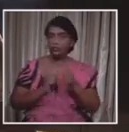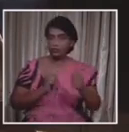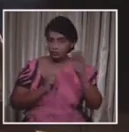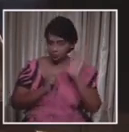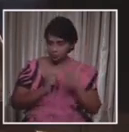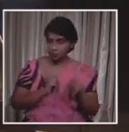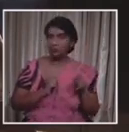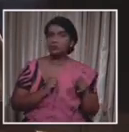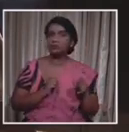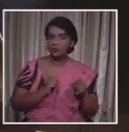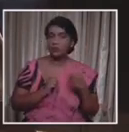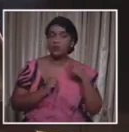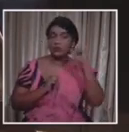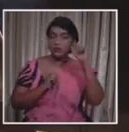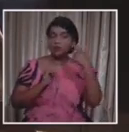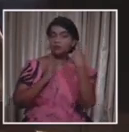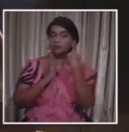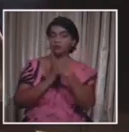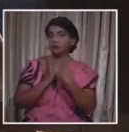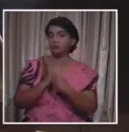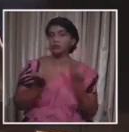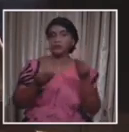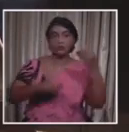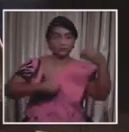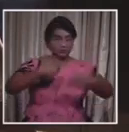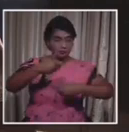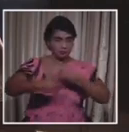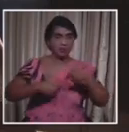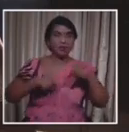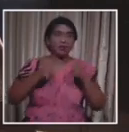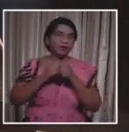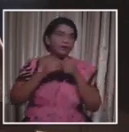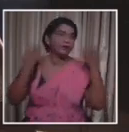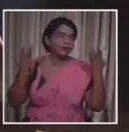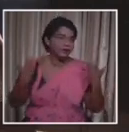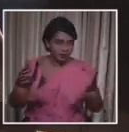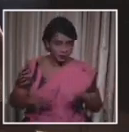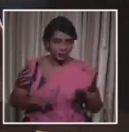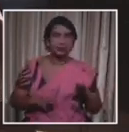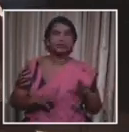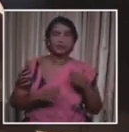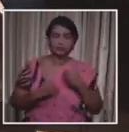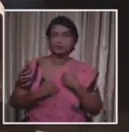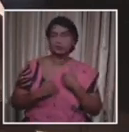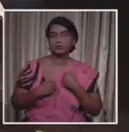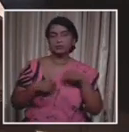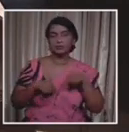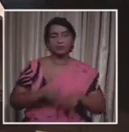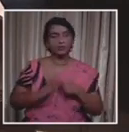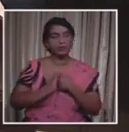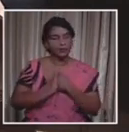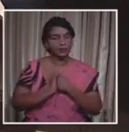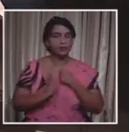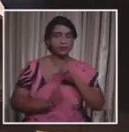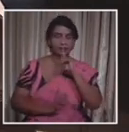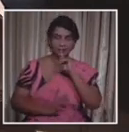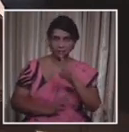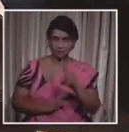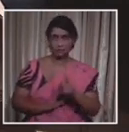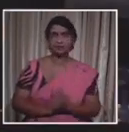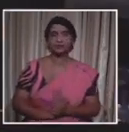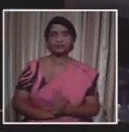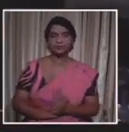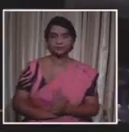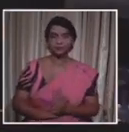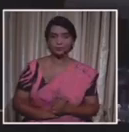සඳහා නාම යෝජනා බාර ගැනීම අවසාන බව මම මෙම ගරු සභාවට දන්වනු